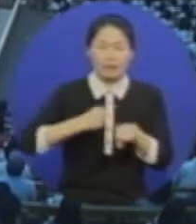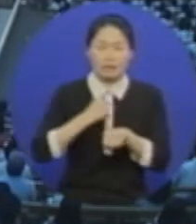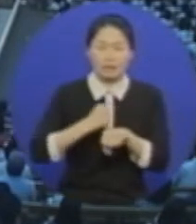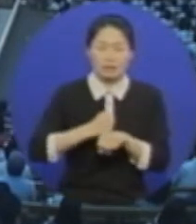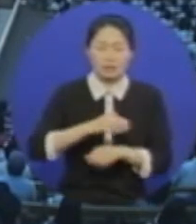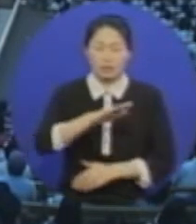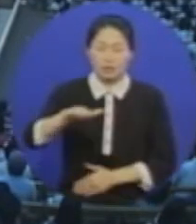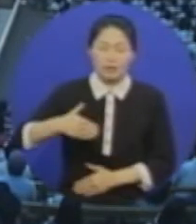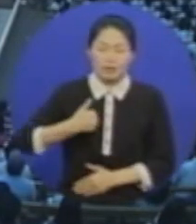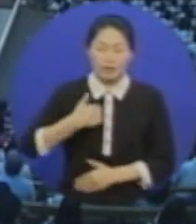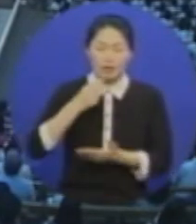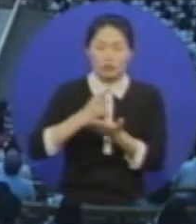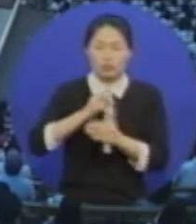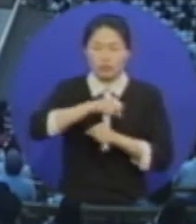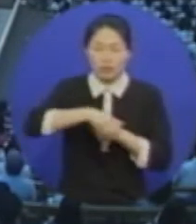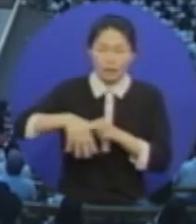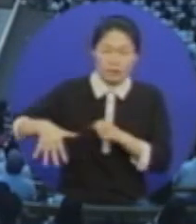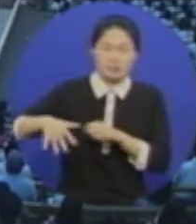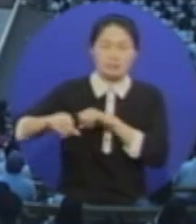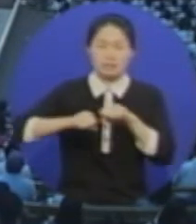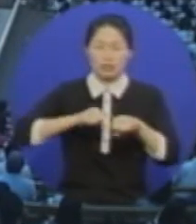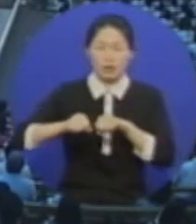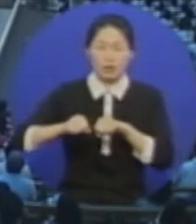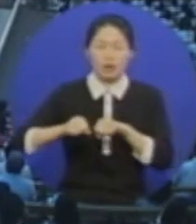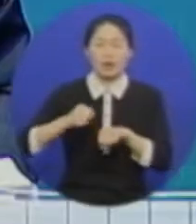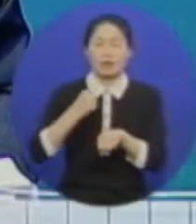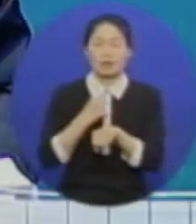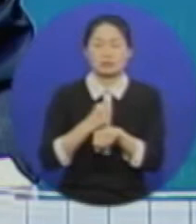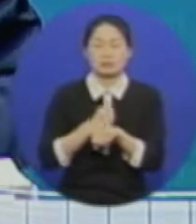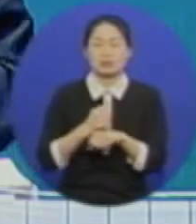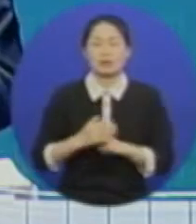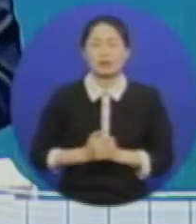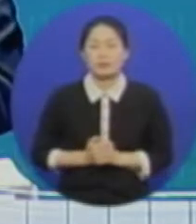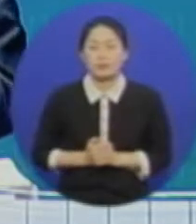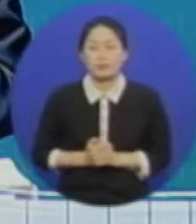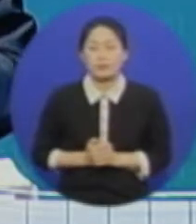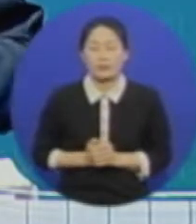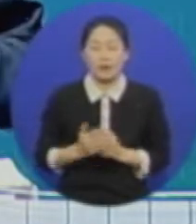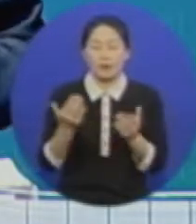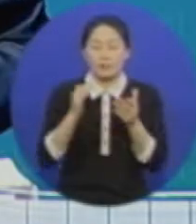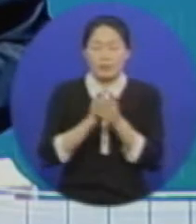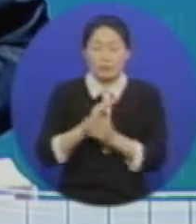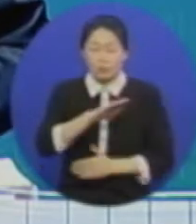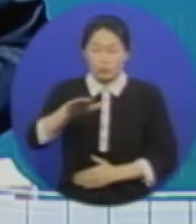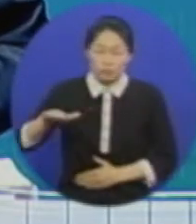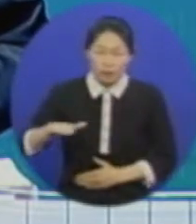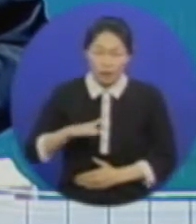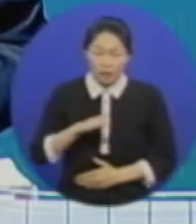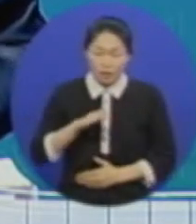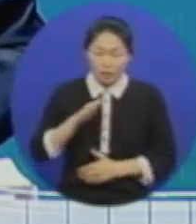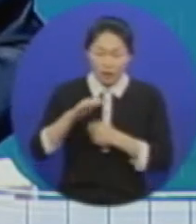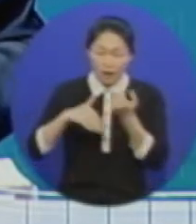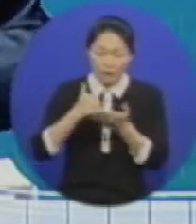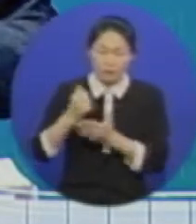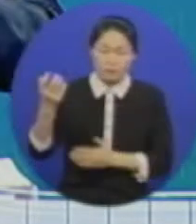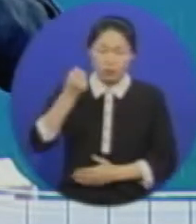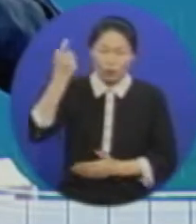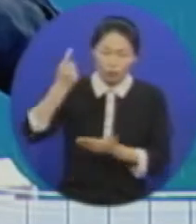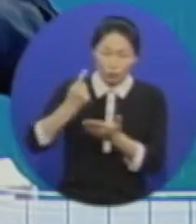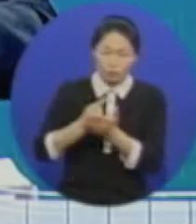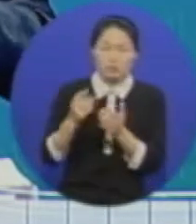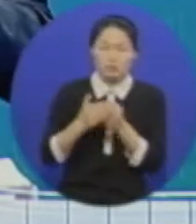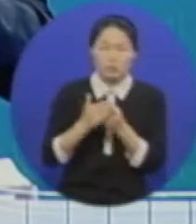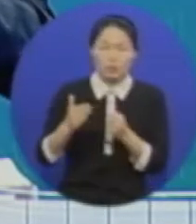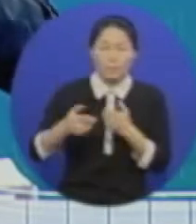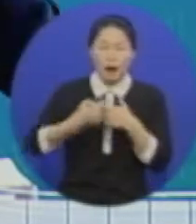내 규례를 지켜 행할 지라 아멘 하나님의 성령이 우리에게 오심으로 우리 안에 마음이